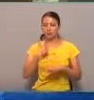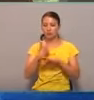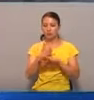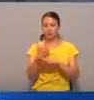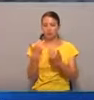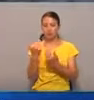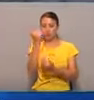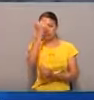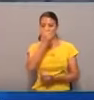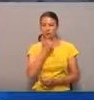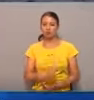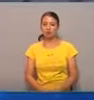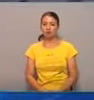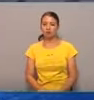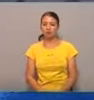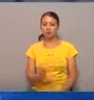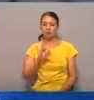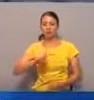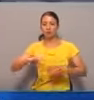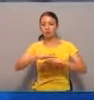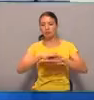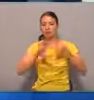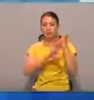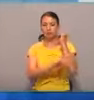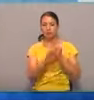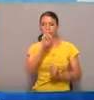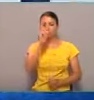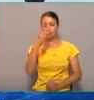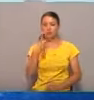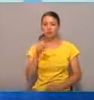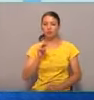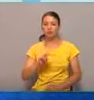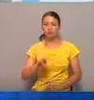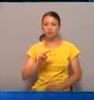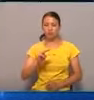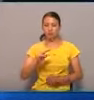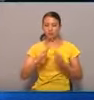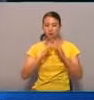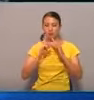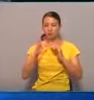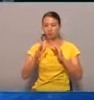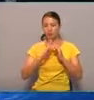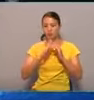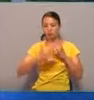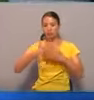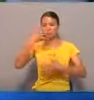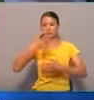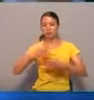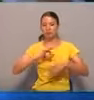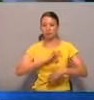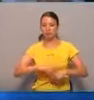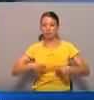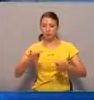арқасында деп ойлаймын. Отырар ауданында соңғы 3 жылда 21 мың шаршы метр тұрғын үй пайдалануға берілген. Көптің күткені